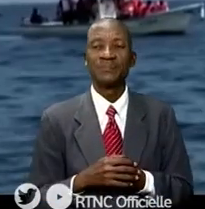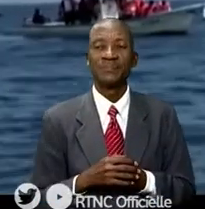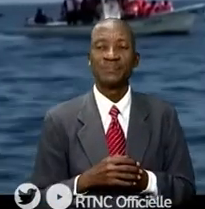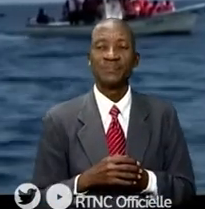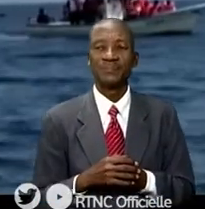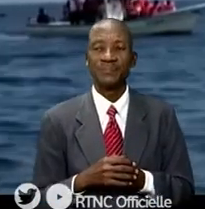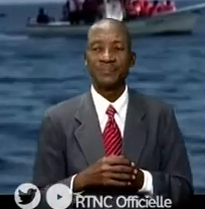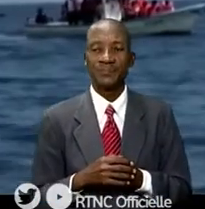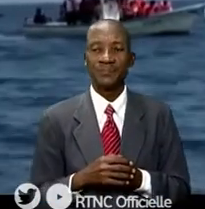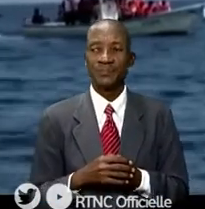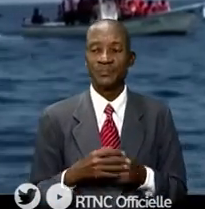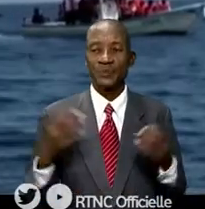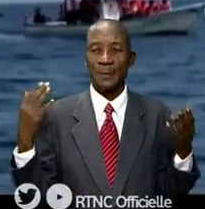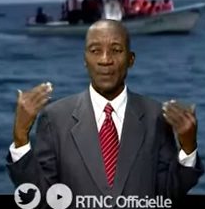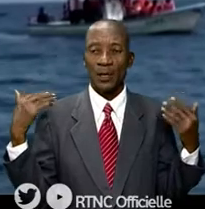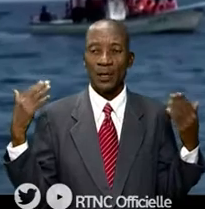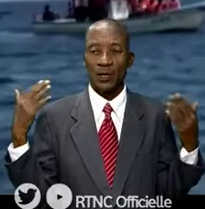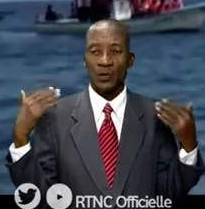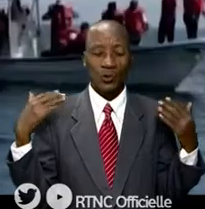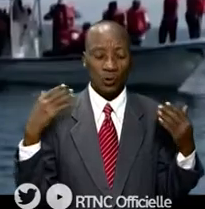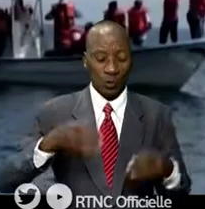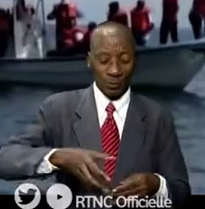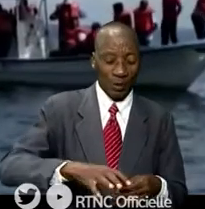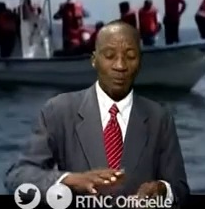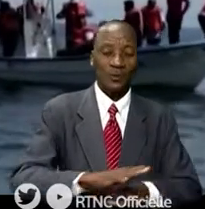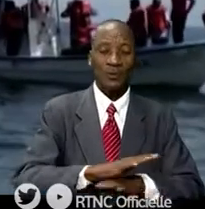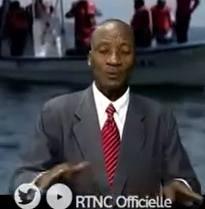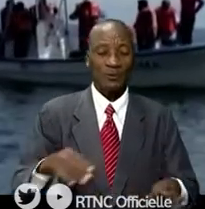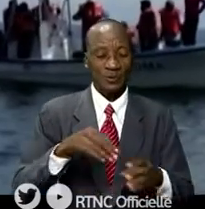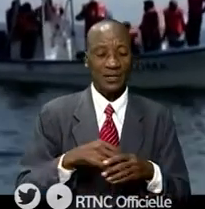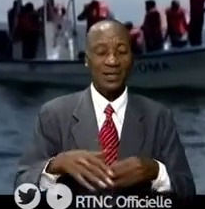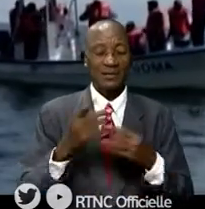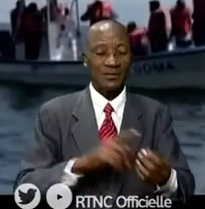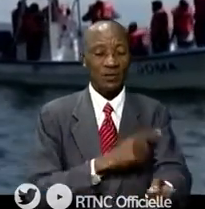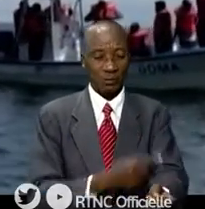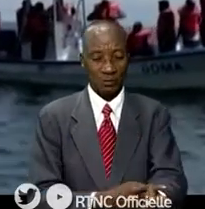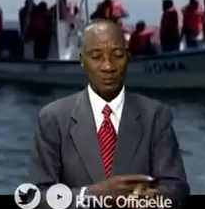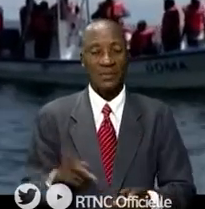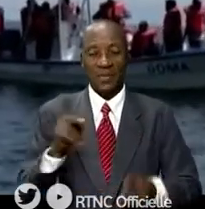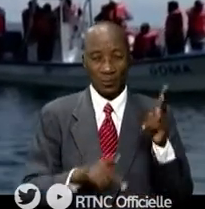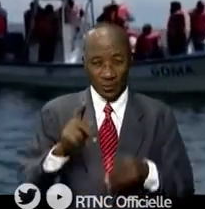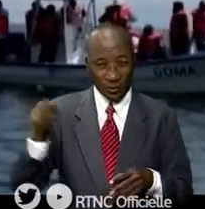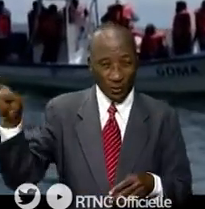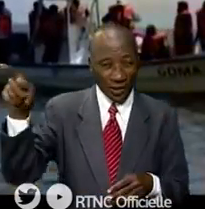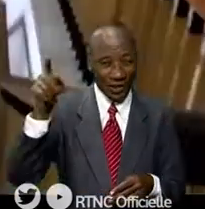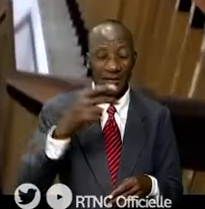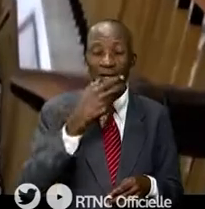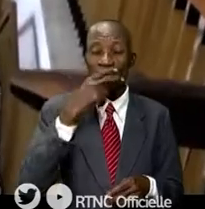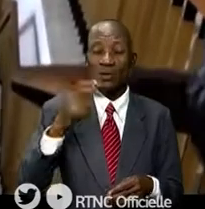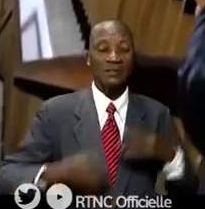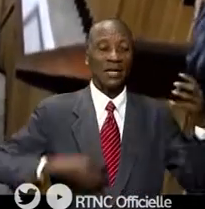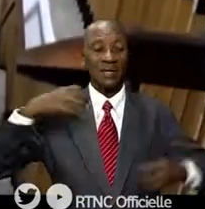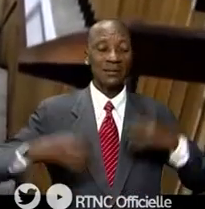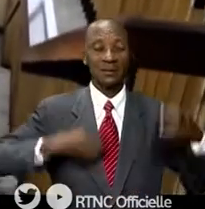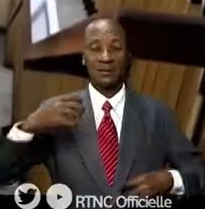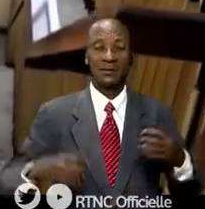l'eau potable qui se constate dans la ville de Goma, dans la province du Nord Kivu, inquiète les populations de cette partie de la République. Élu